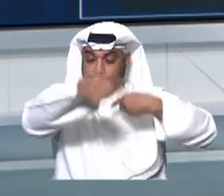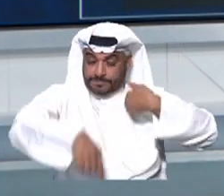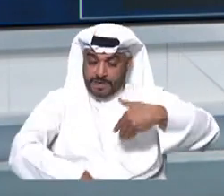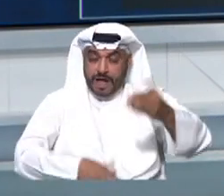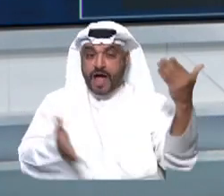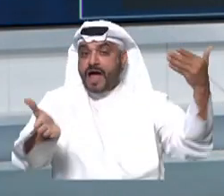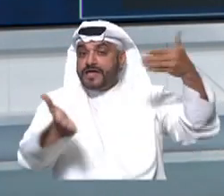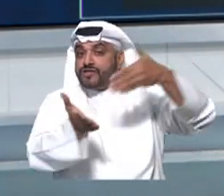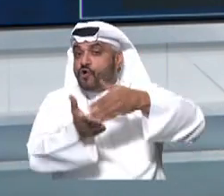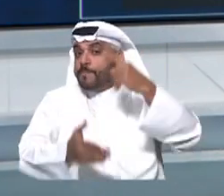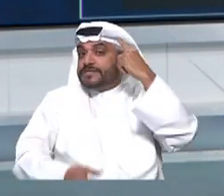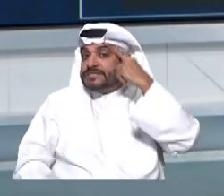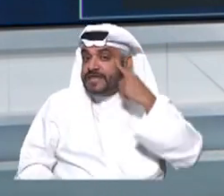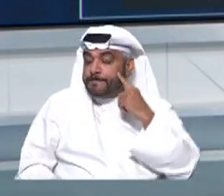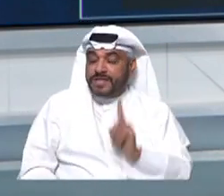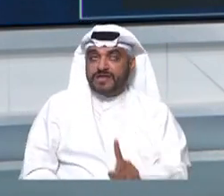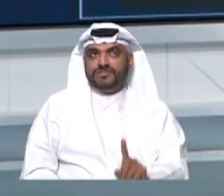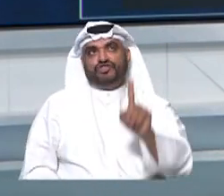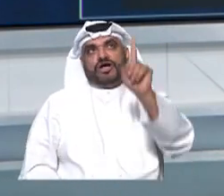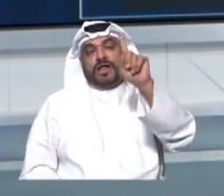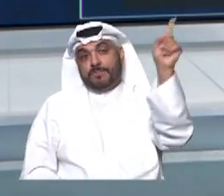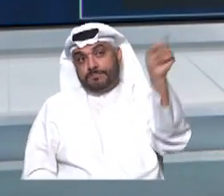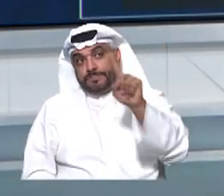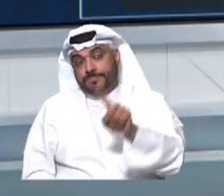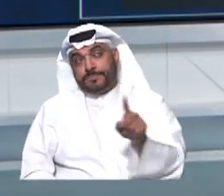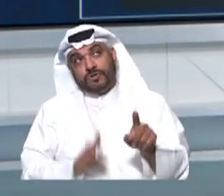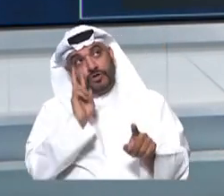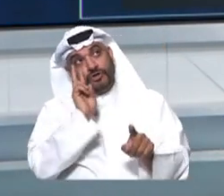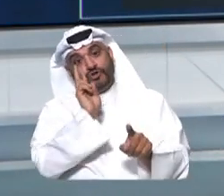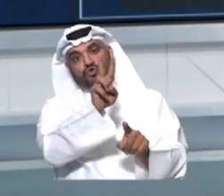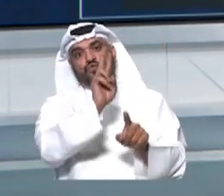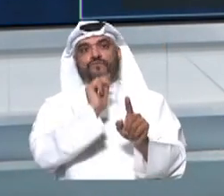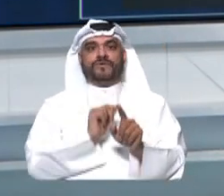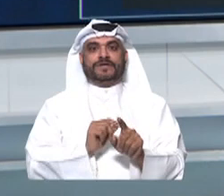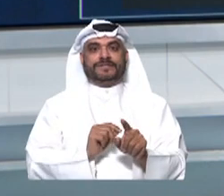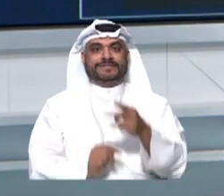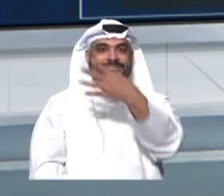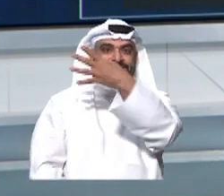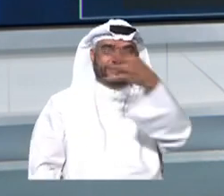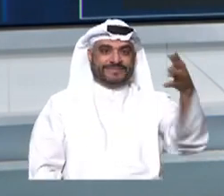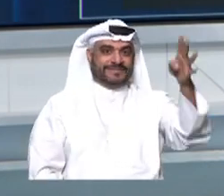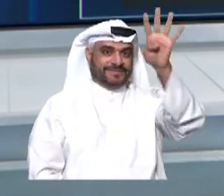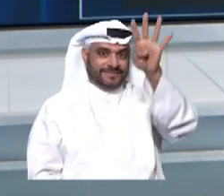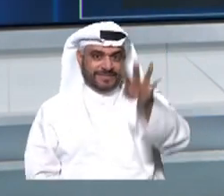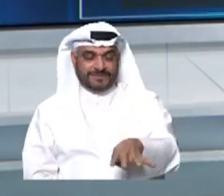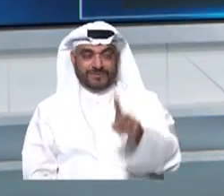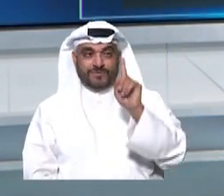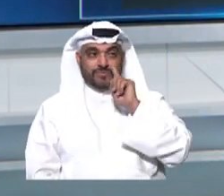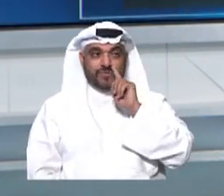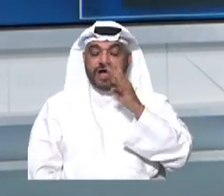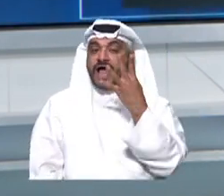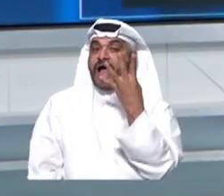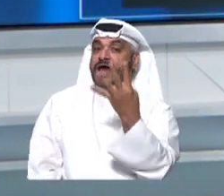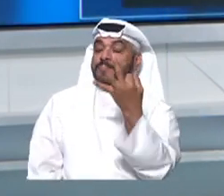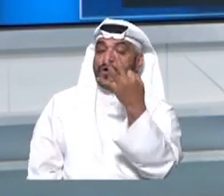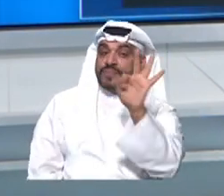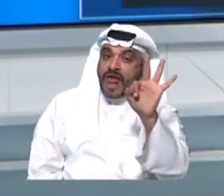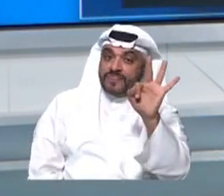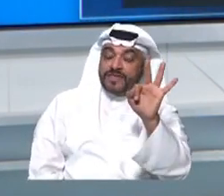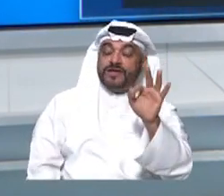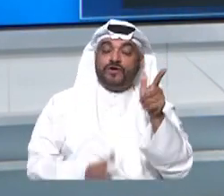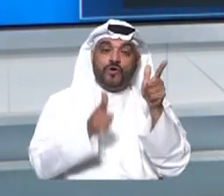يوم السبت، قد تكون رعدية أحيانا. ونلاحظ أعزائي المشاهدين درجات الحرارة العظمى متفاوتة ما بين 34